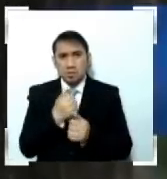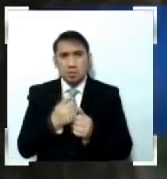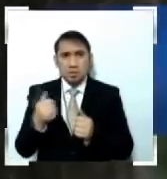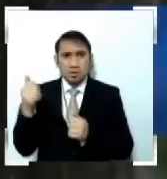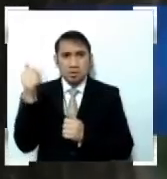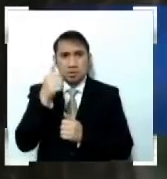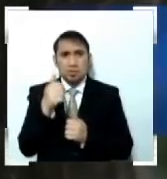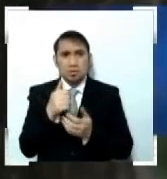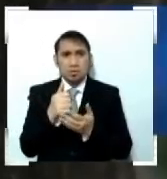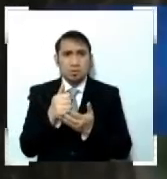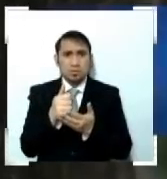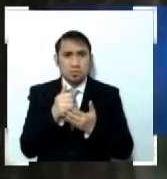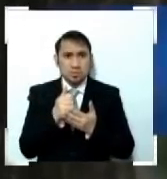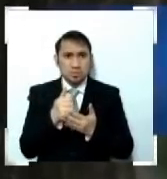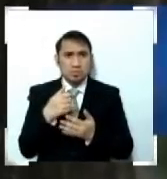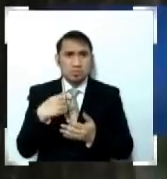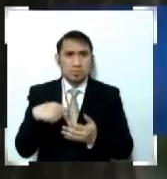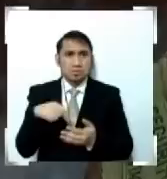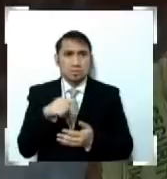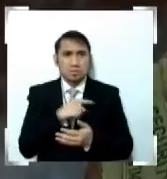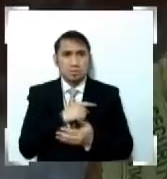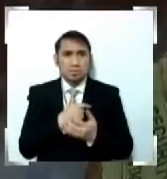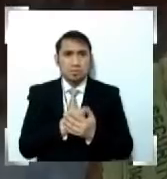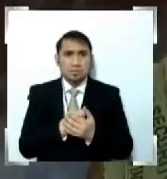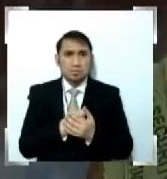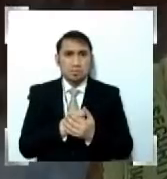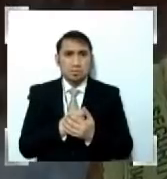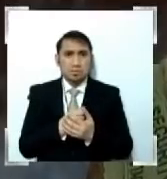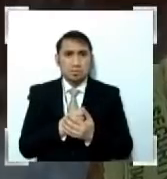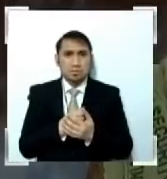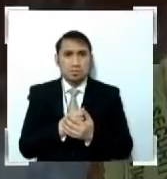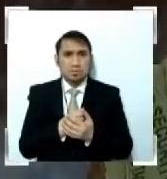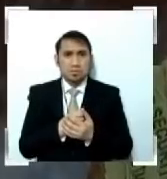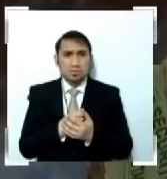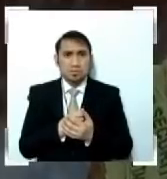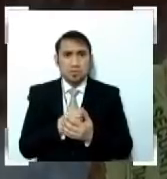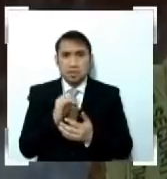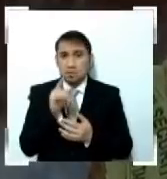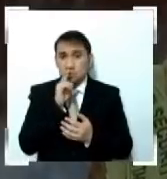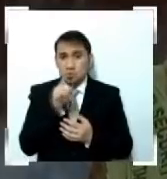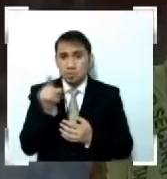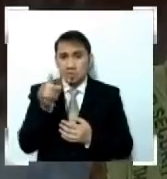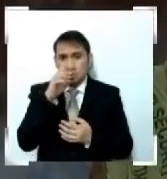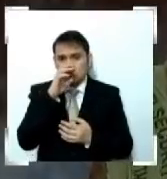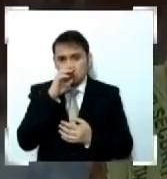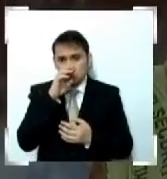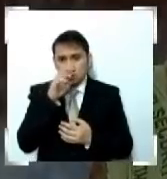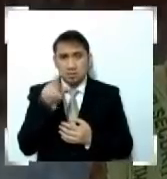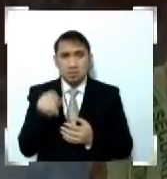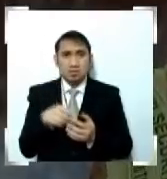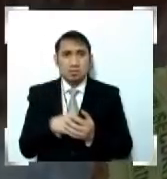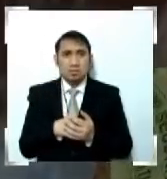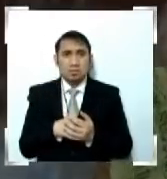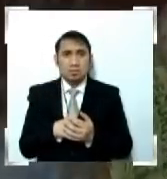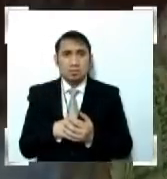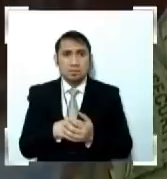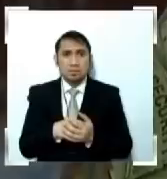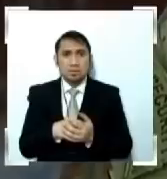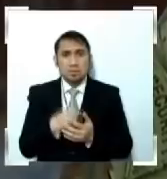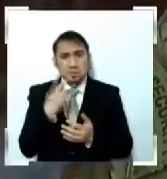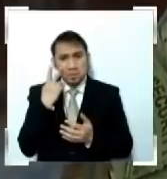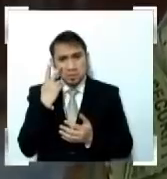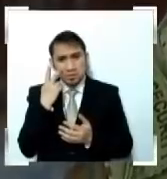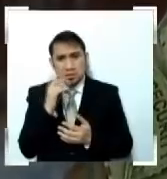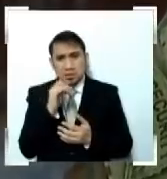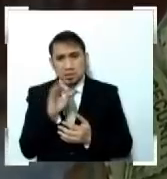Chilente. Alam ko mo, talagang istrikto ka. Niro-rule out natin na may foul play to, na torture siya. Kung gusto